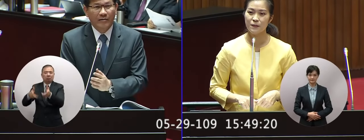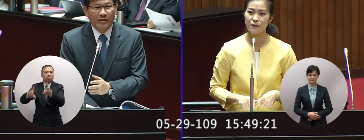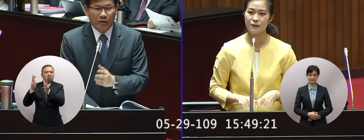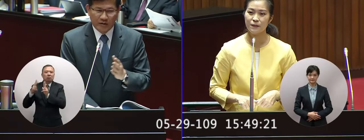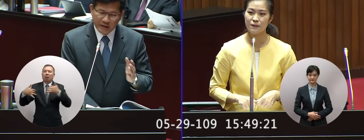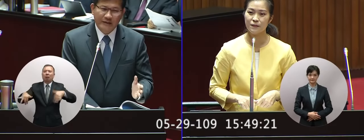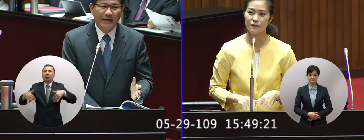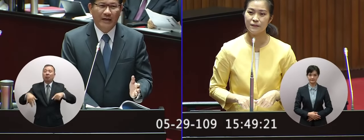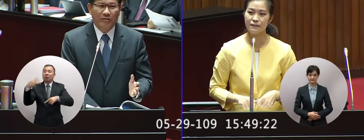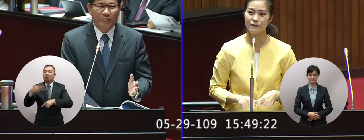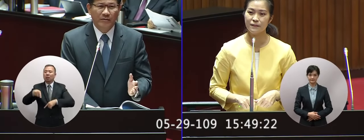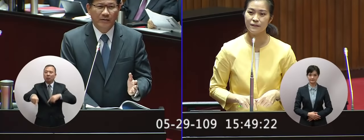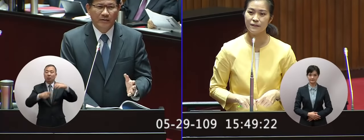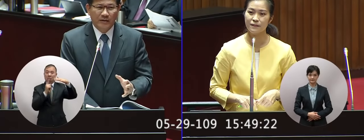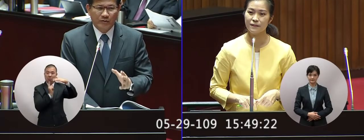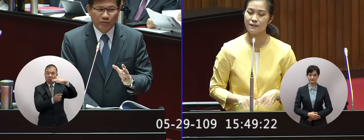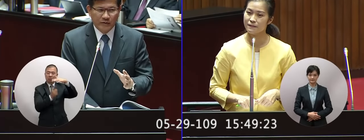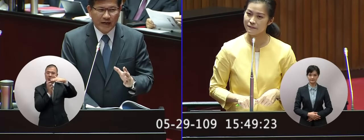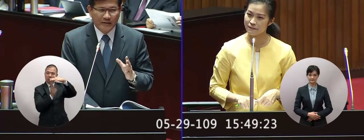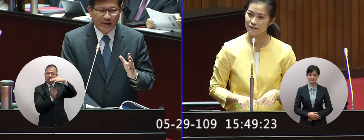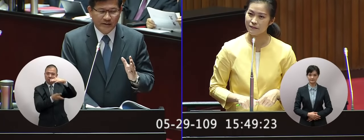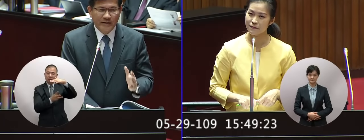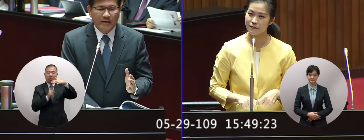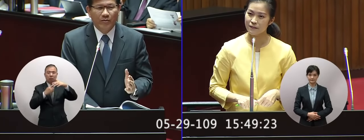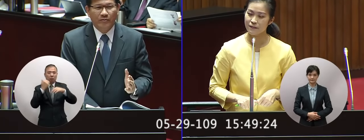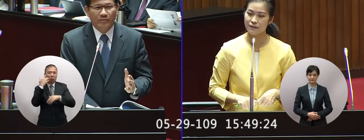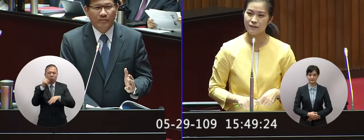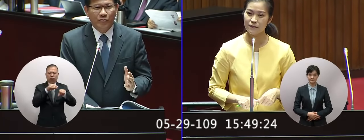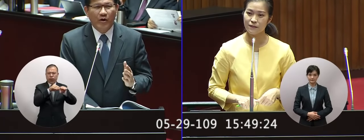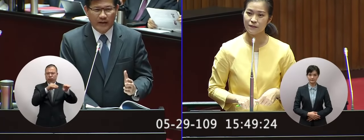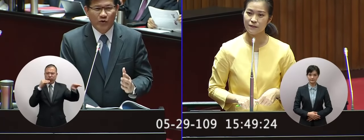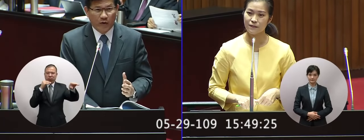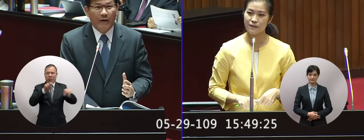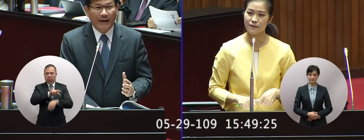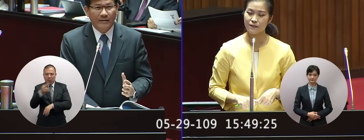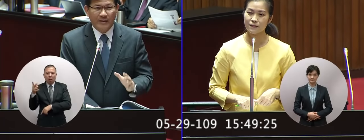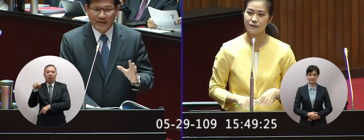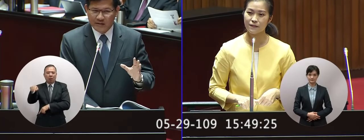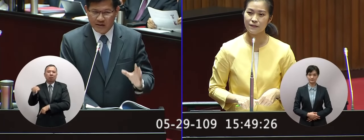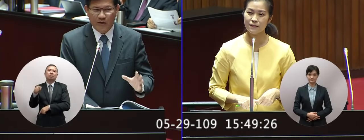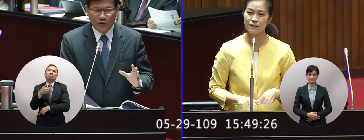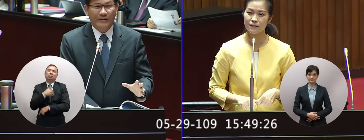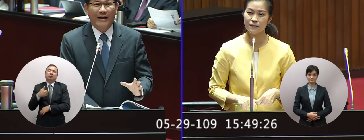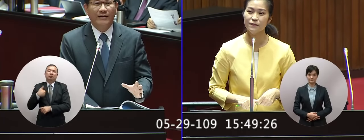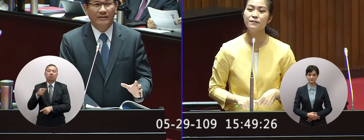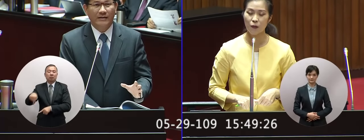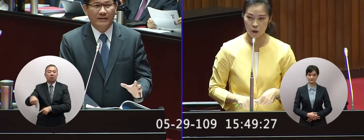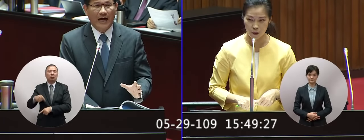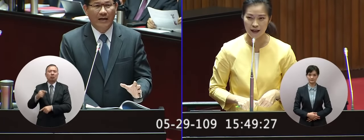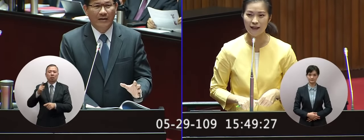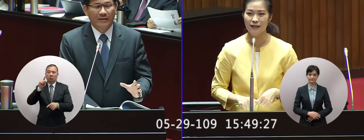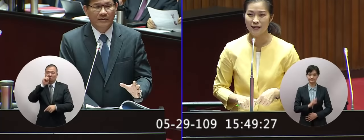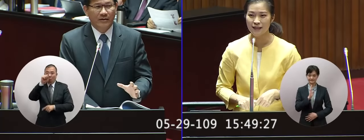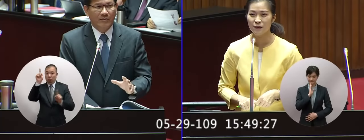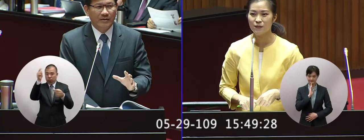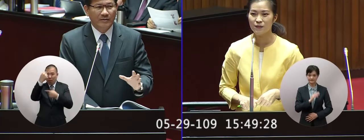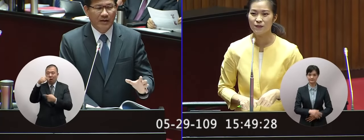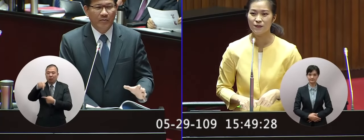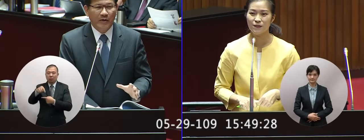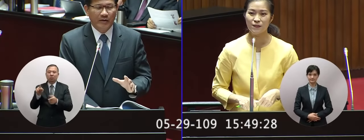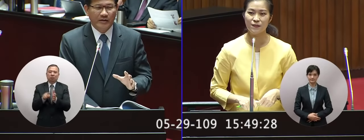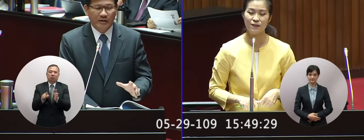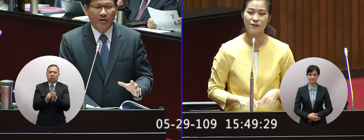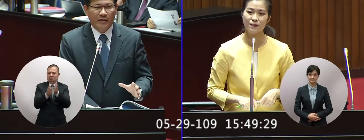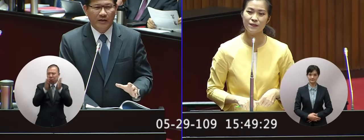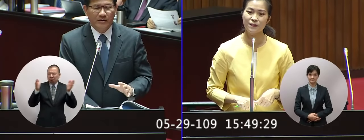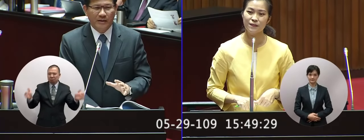哈会走的替代道路，所以这个在今年过年左右啊，这边的车流就大量的增加。所以我们